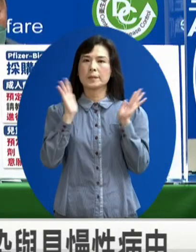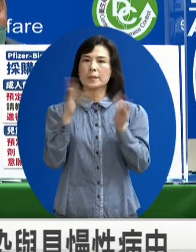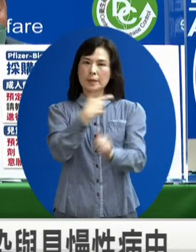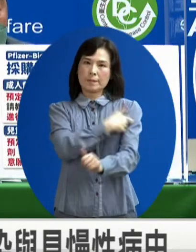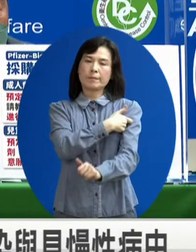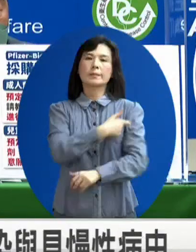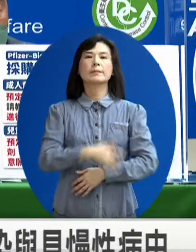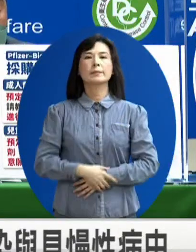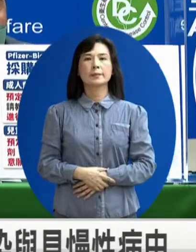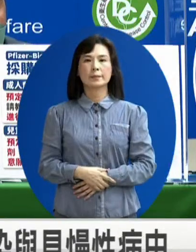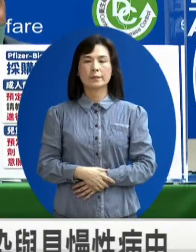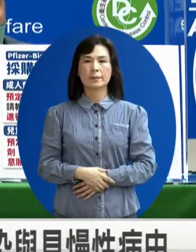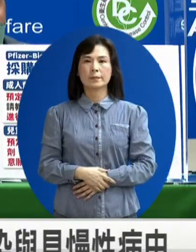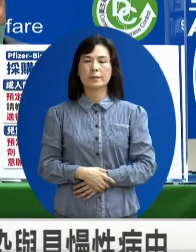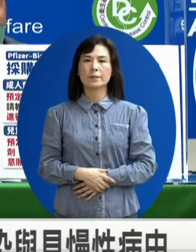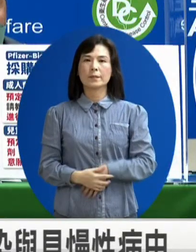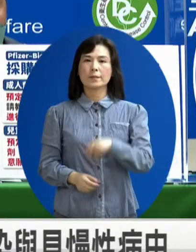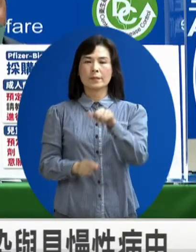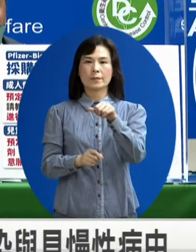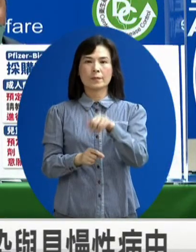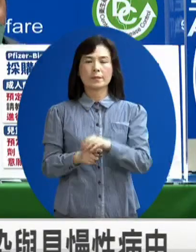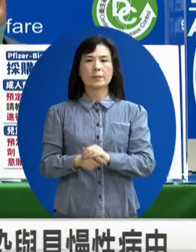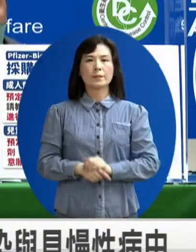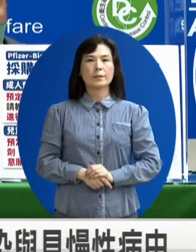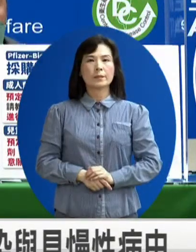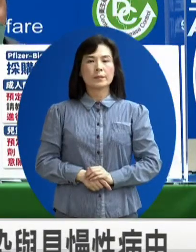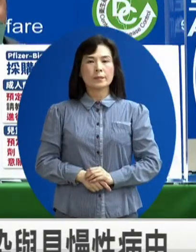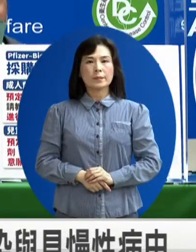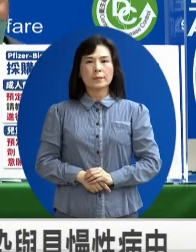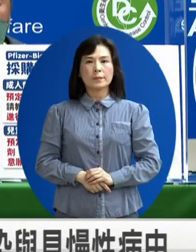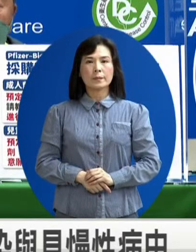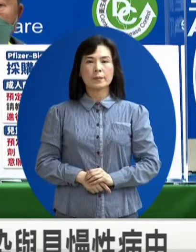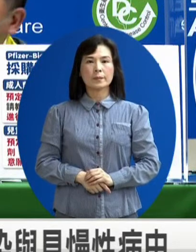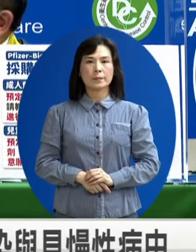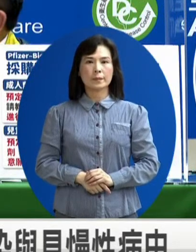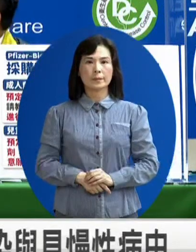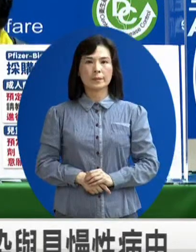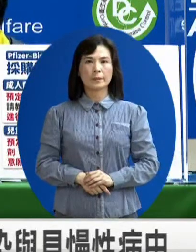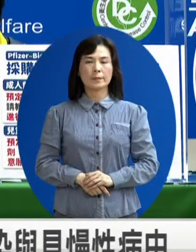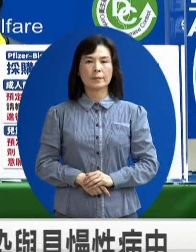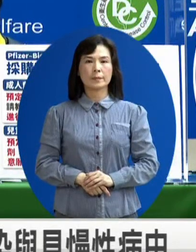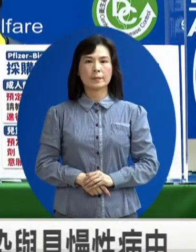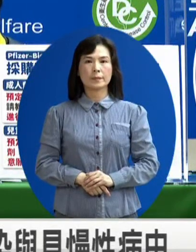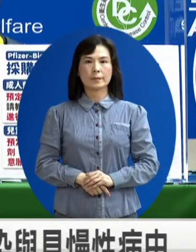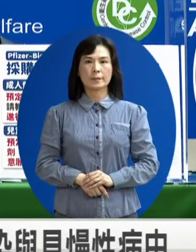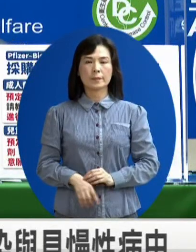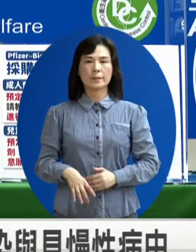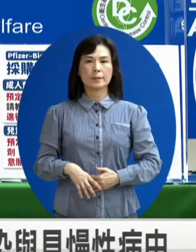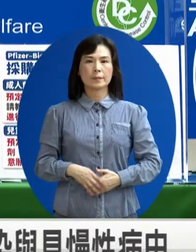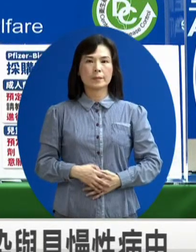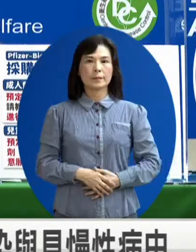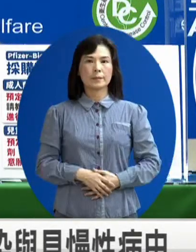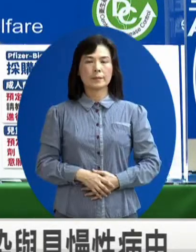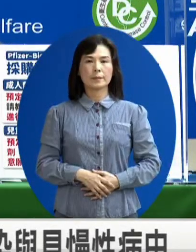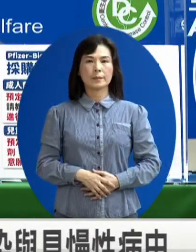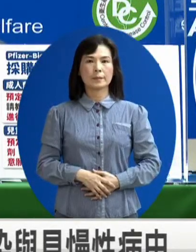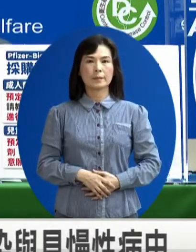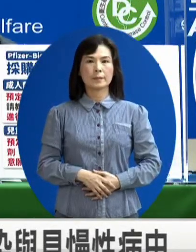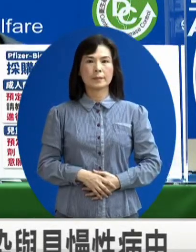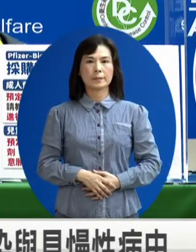剂，那将在10月20日 EA 审查，这 EA 审查通过了 ，EA 审查通